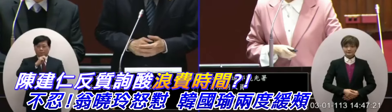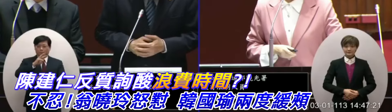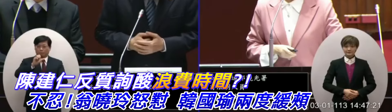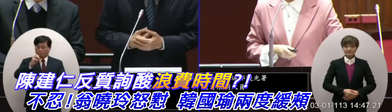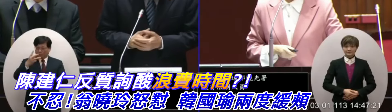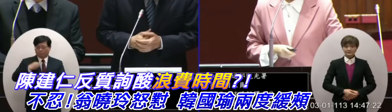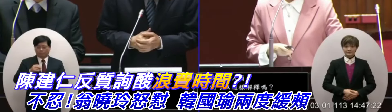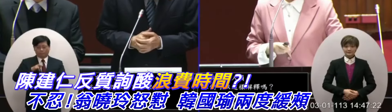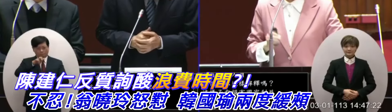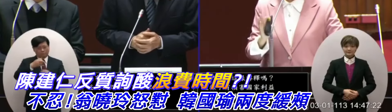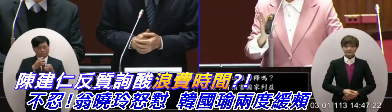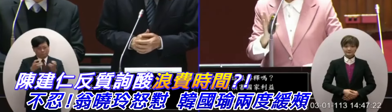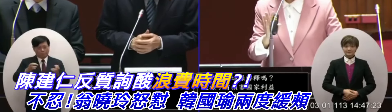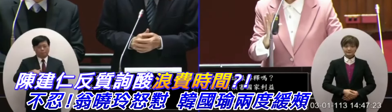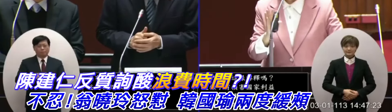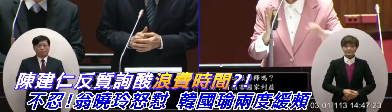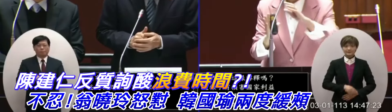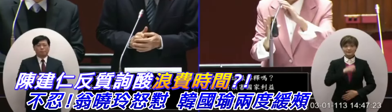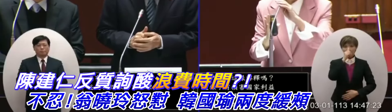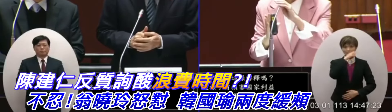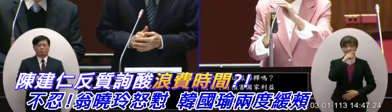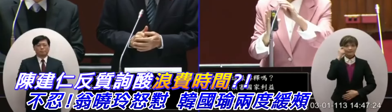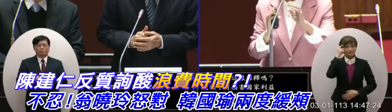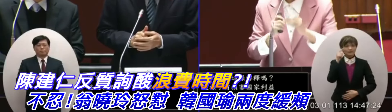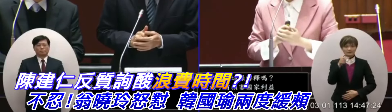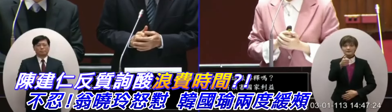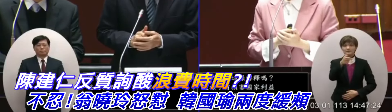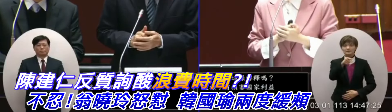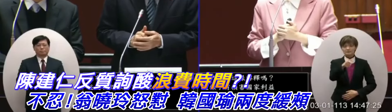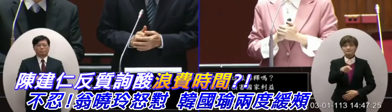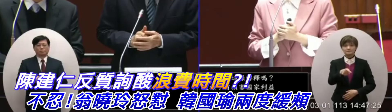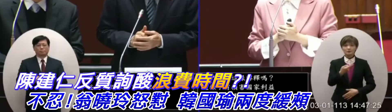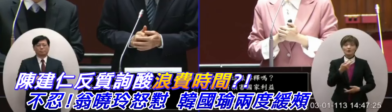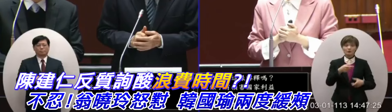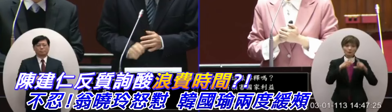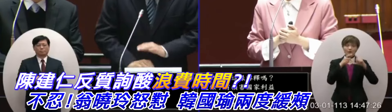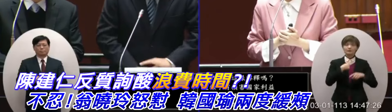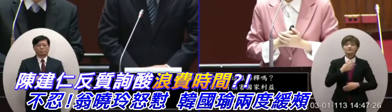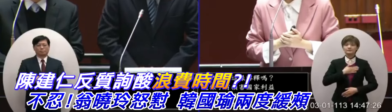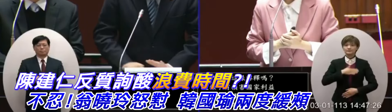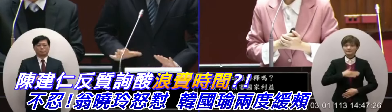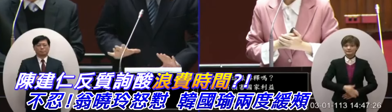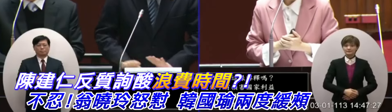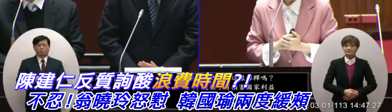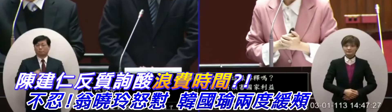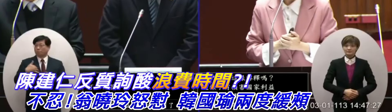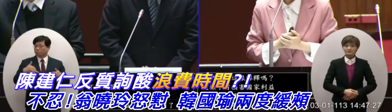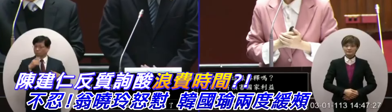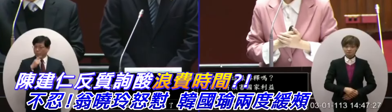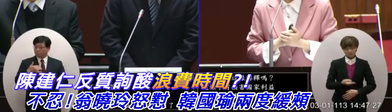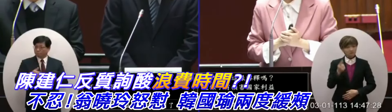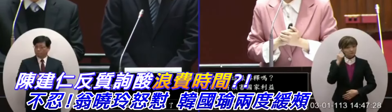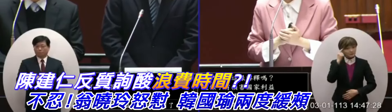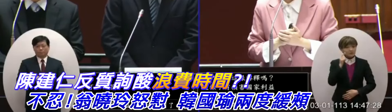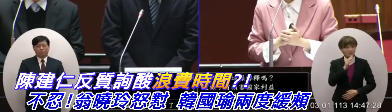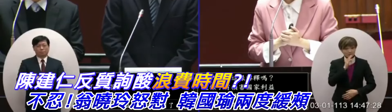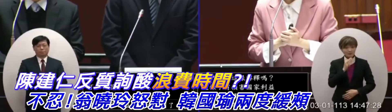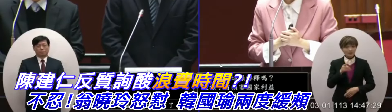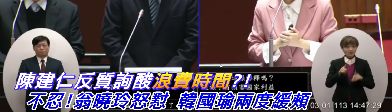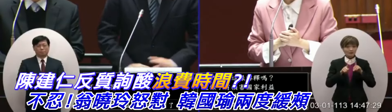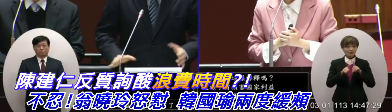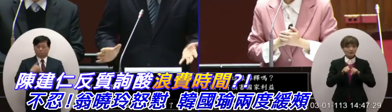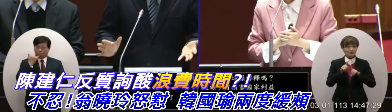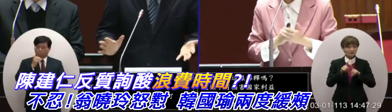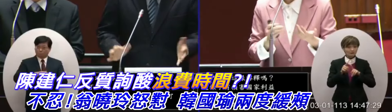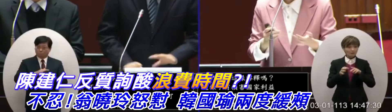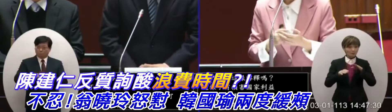我们现在是这样，就是 你先，不好意思，好，谢谢部长回答，我知道了。所以因为有逆差就叫做损害